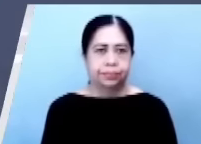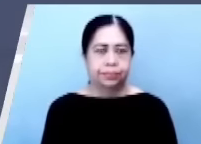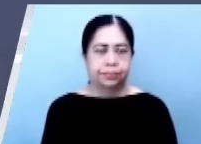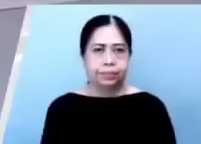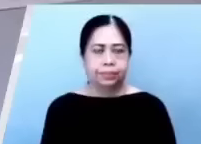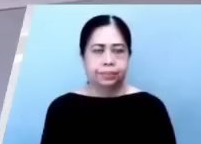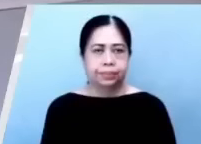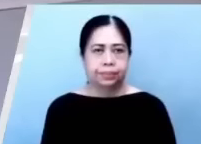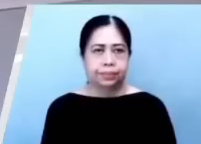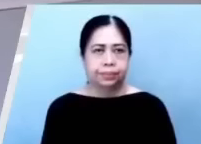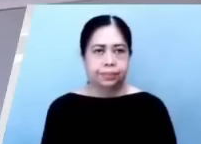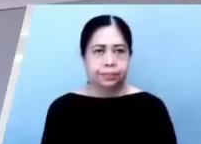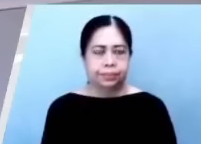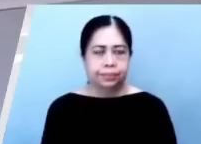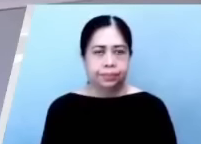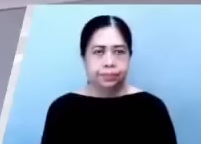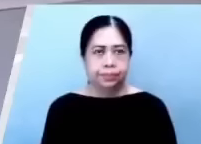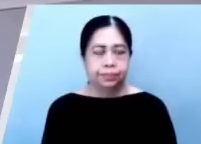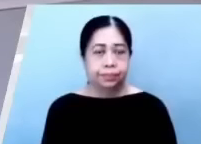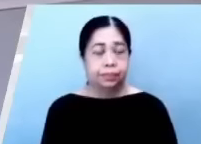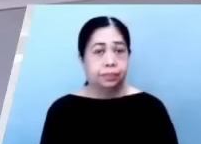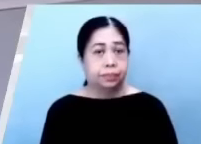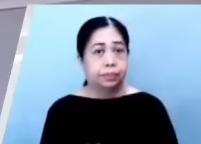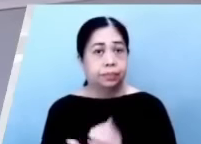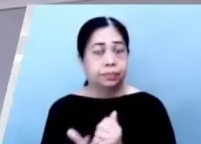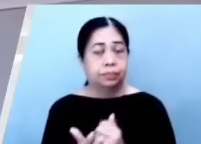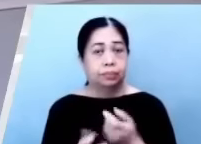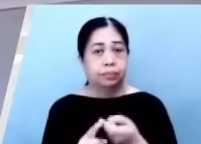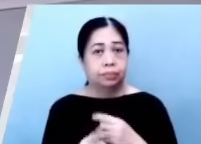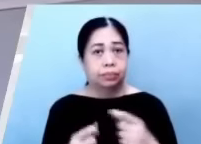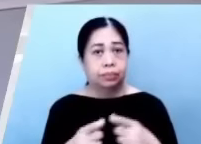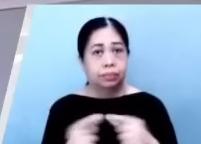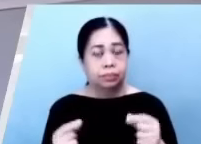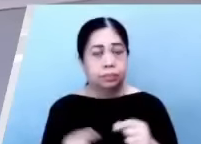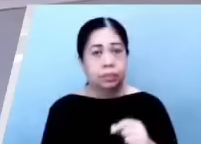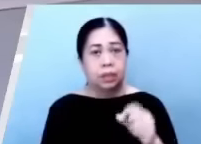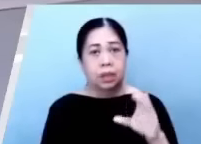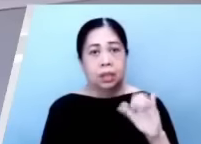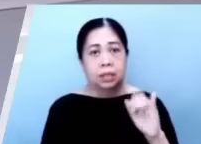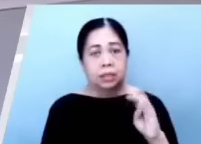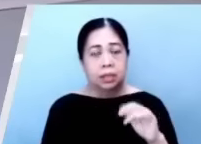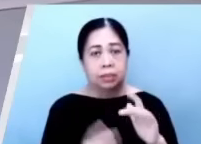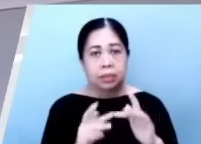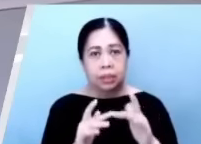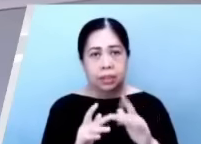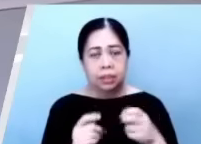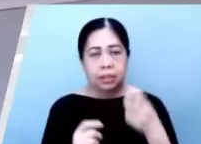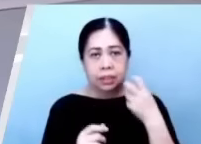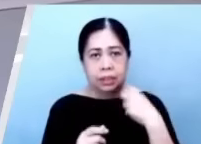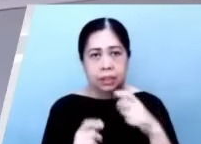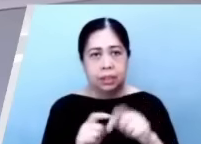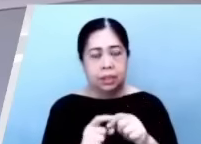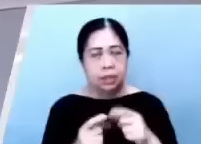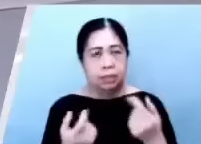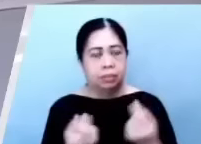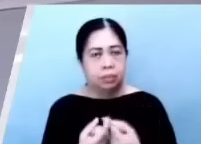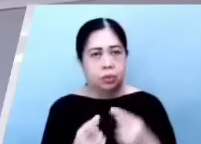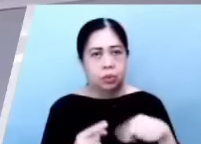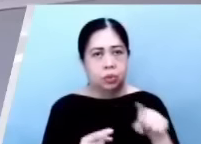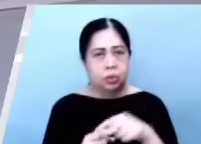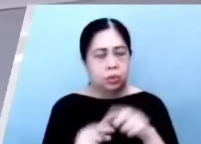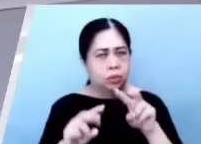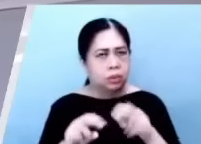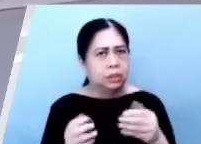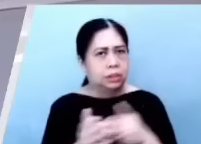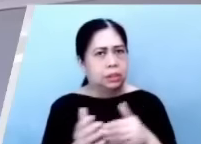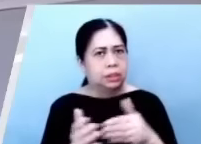News. Humingi ng tulong sa Japan ang Cybercrime Investigation and Coordinating Center para imbestigahan ang sunod-sunod na